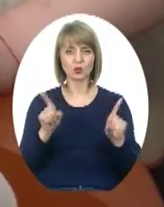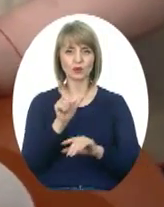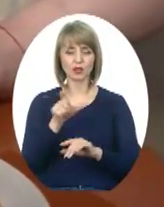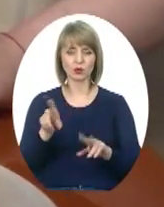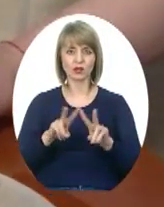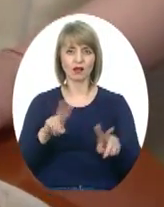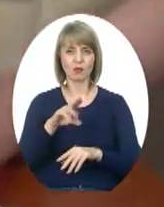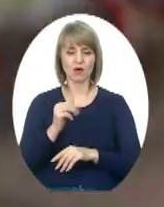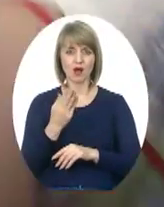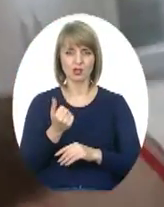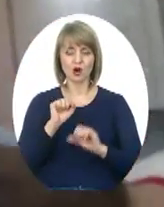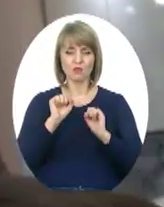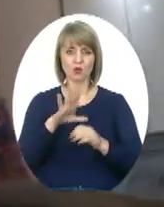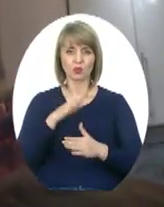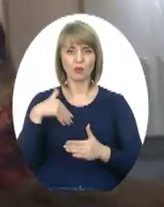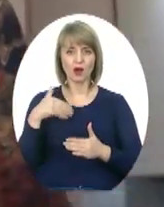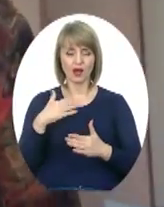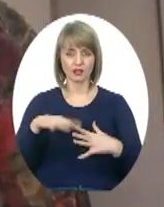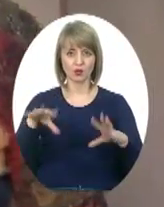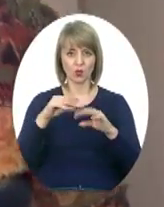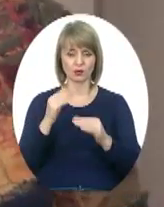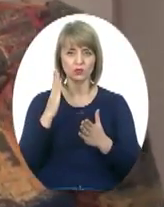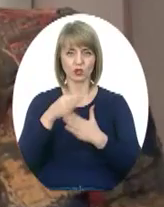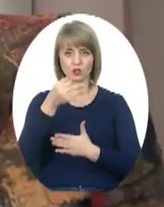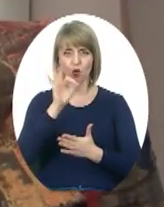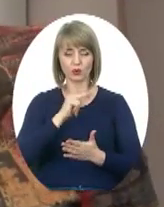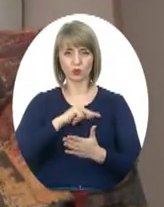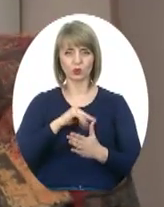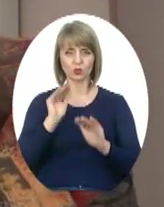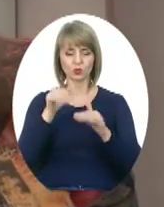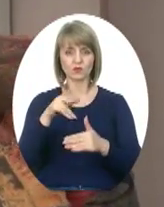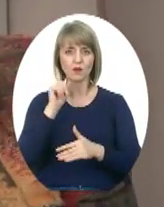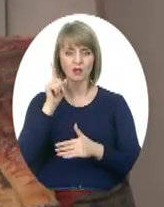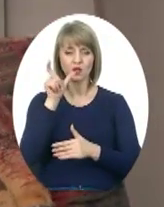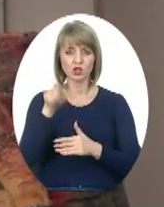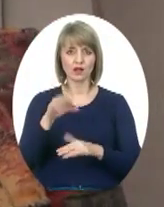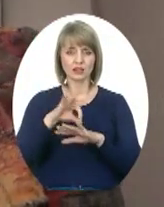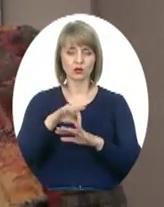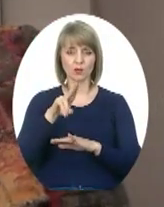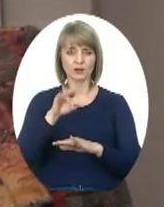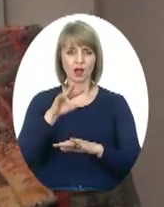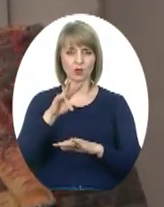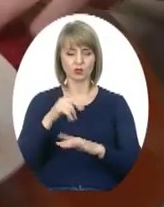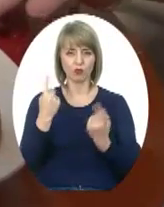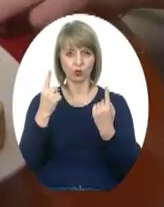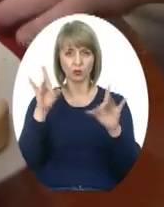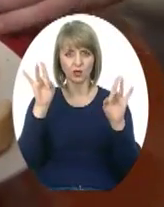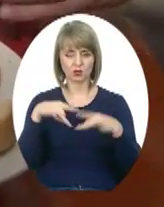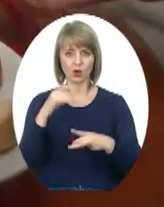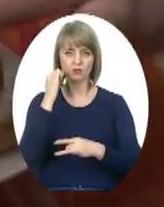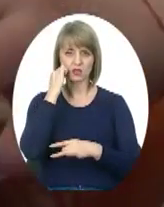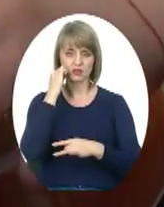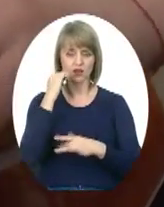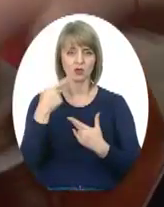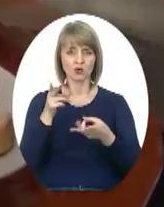Такие особенные люди, как Паша, могут быть полезны обществу. Есть опыт трудоустройства молодого человека с синдромом Дауна в